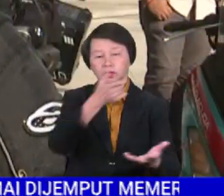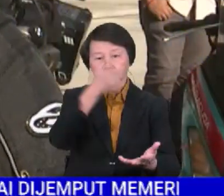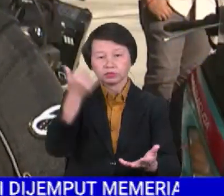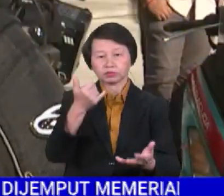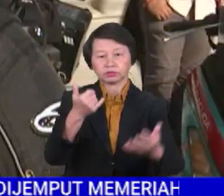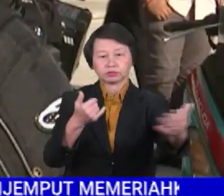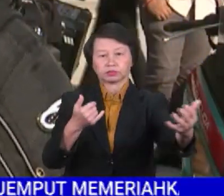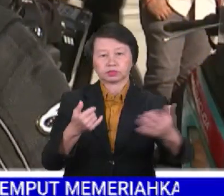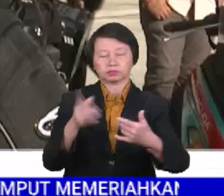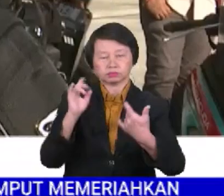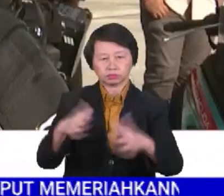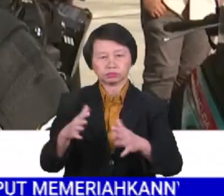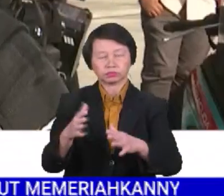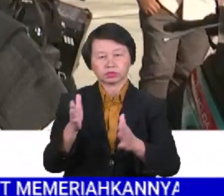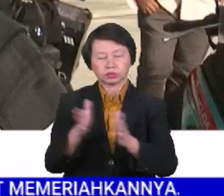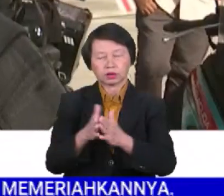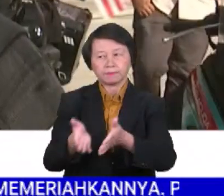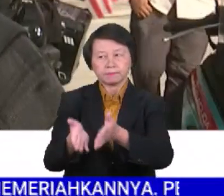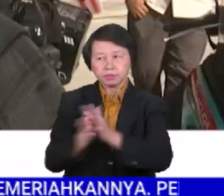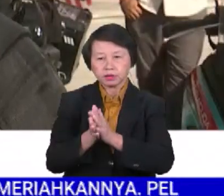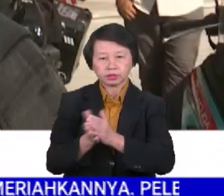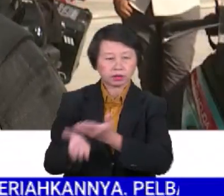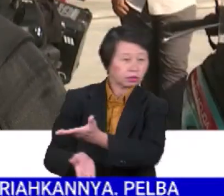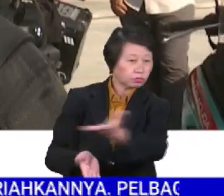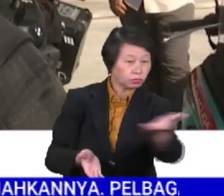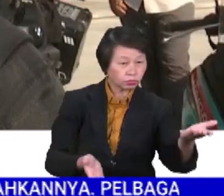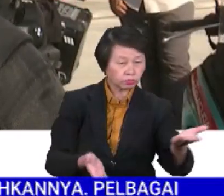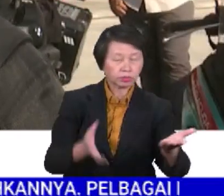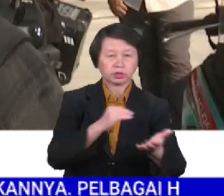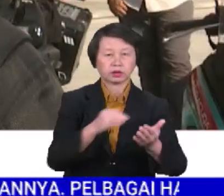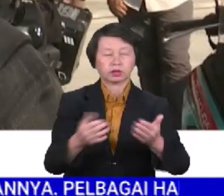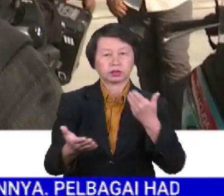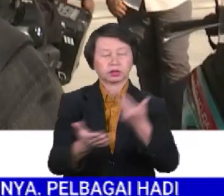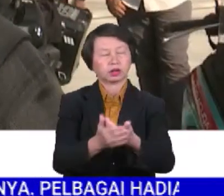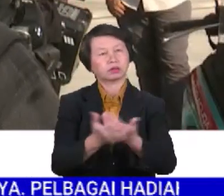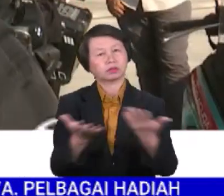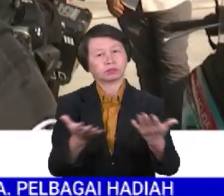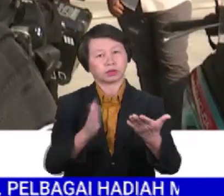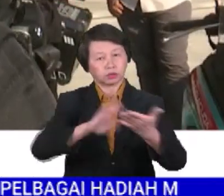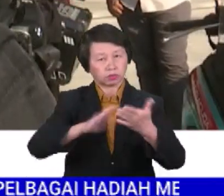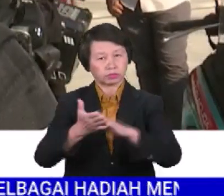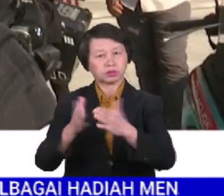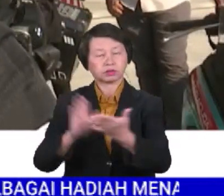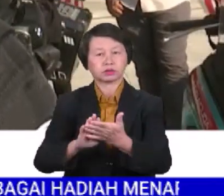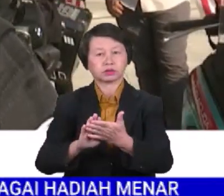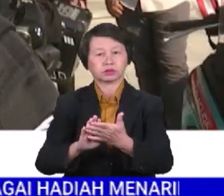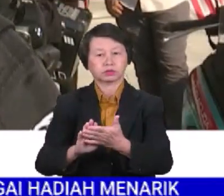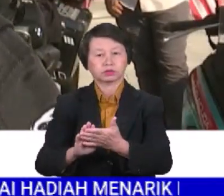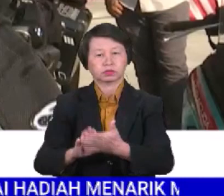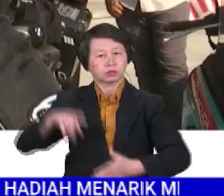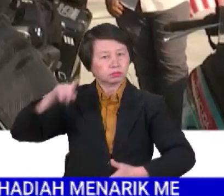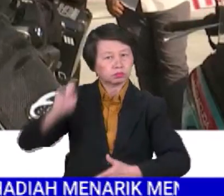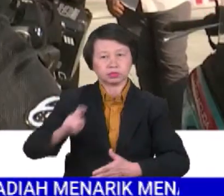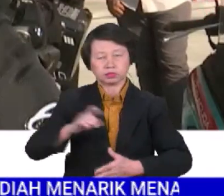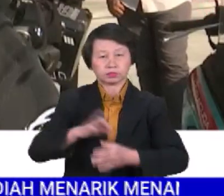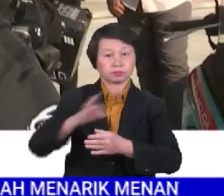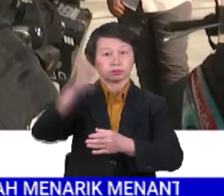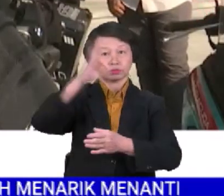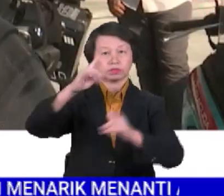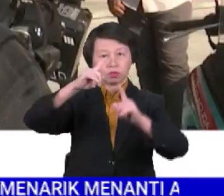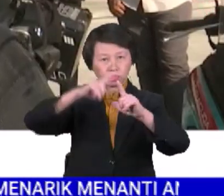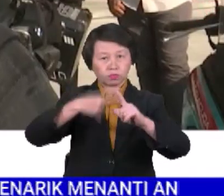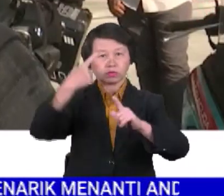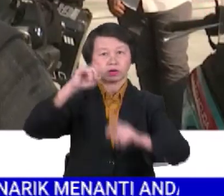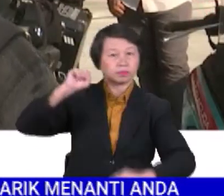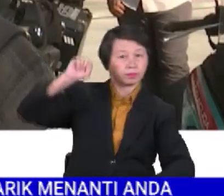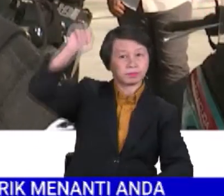telah meminta semua, bahkan sehingga tahap komuniti, mesti semarakkan bulan kemerdekaan